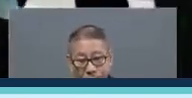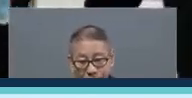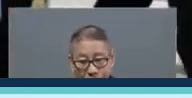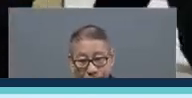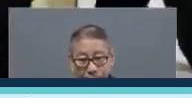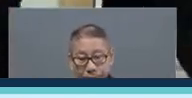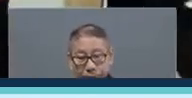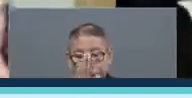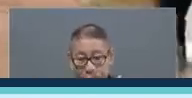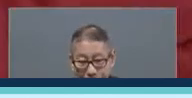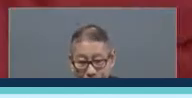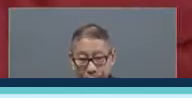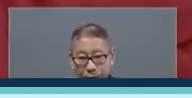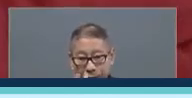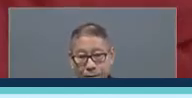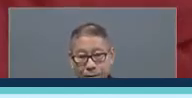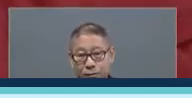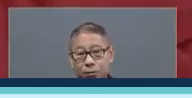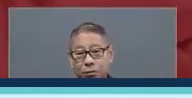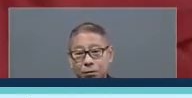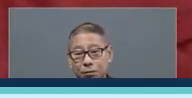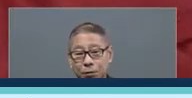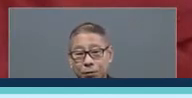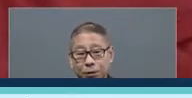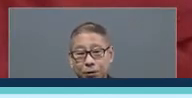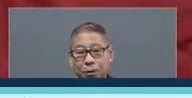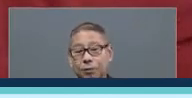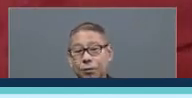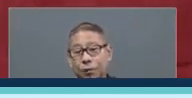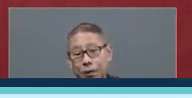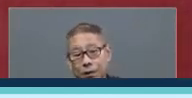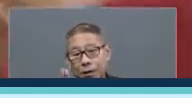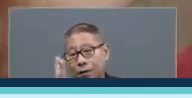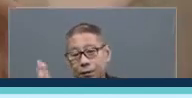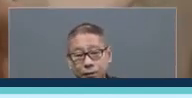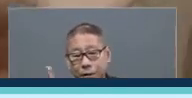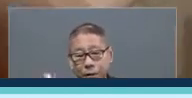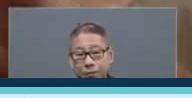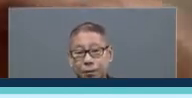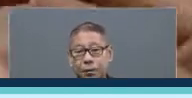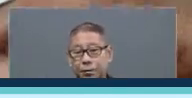นต์คาดว่าจะเริ่มได้ประมาณเดือนธันวาคมนี้ชวิสาประทุมมารายงาน